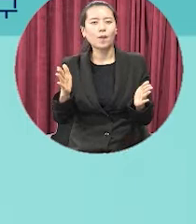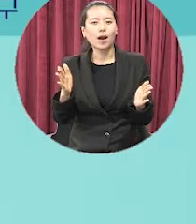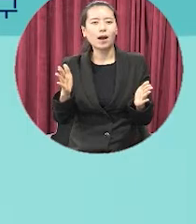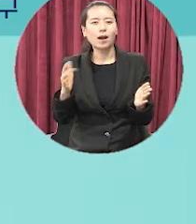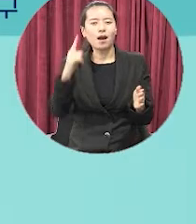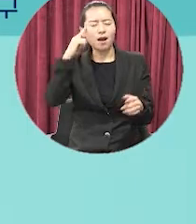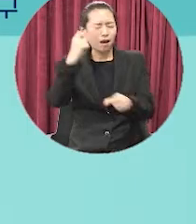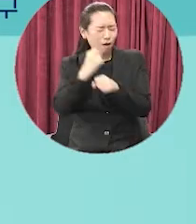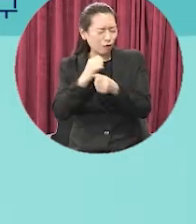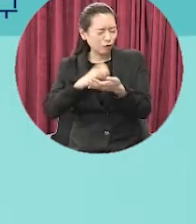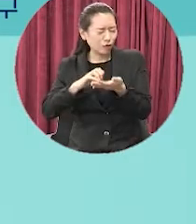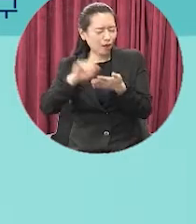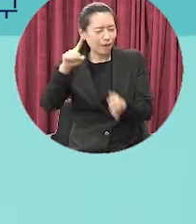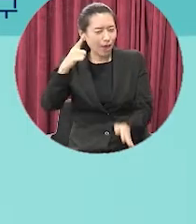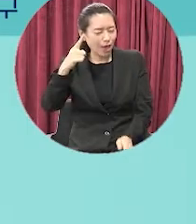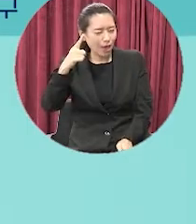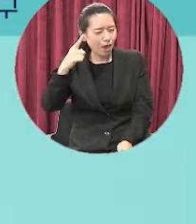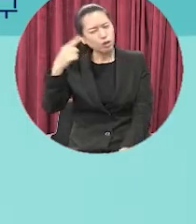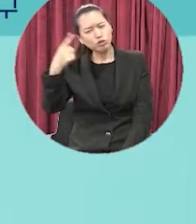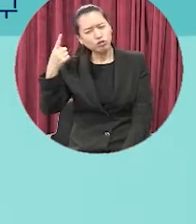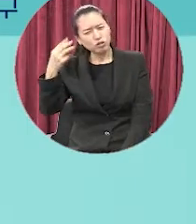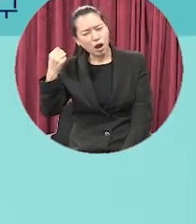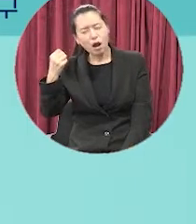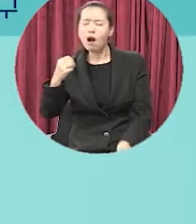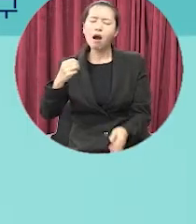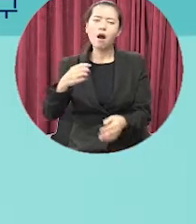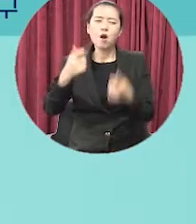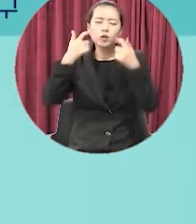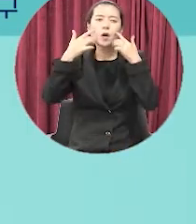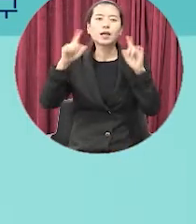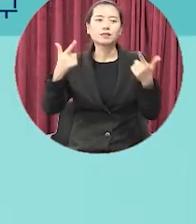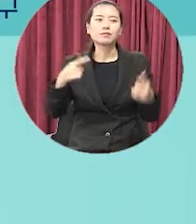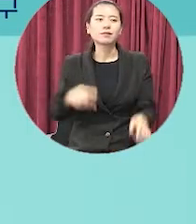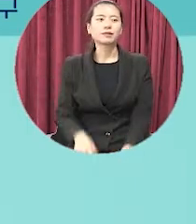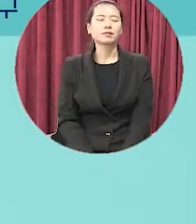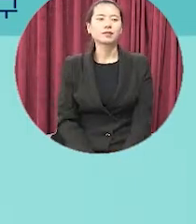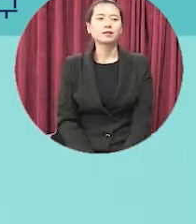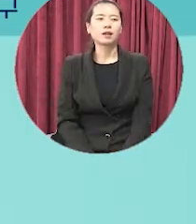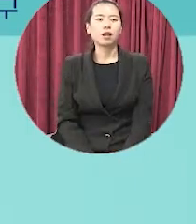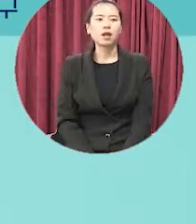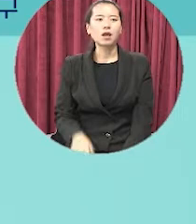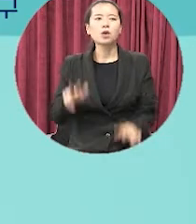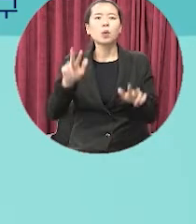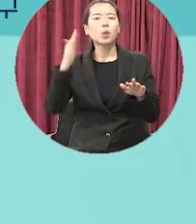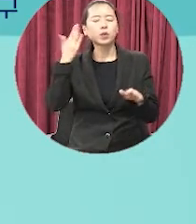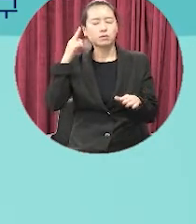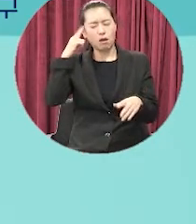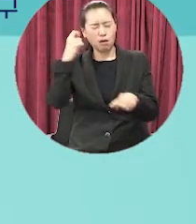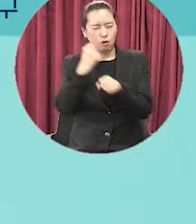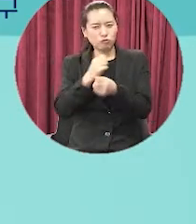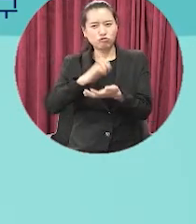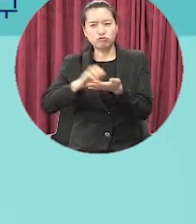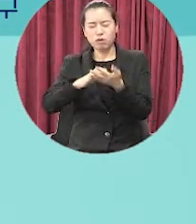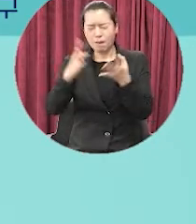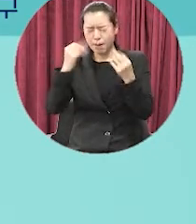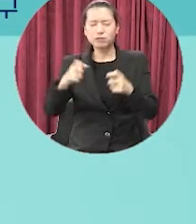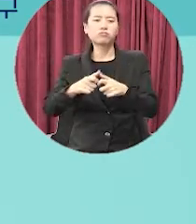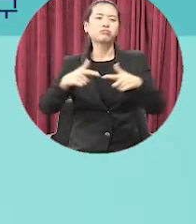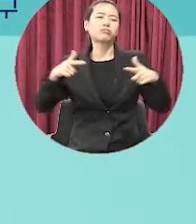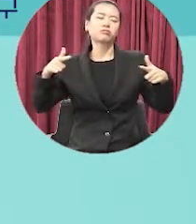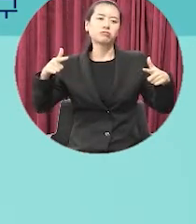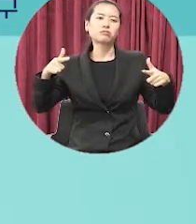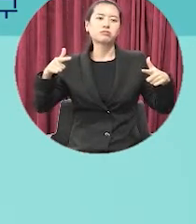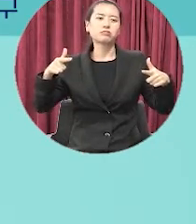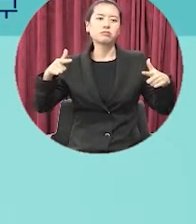껀 해서 한수 100권 정도 침착하게 통계를 안되고 있는데 여기에 여기 매단 전 이거든요 그래서 굉장히 빠른 속도로 증가하고 있고 현재 만 거니